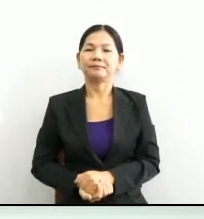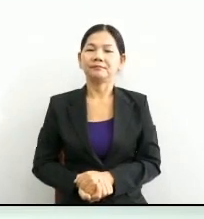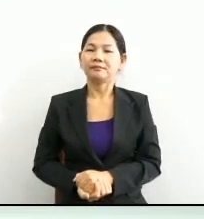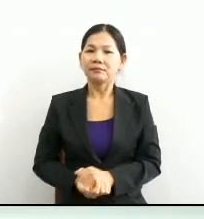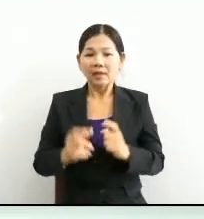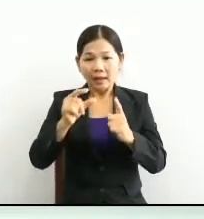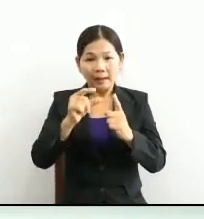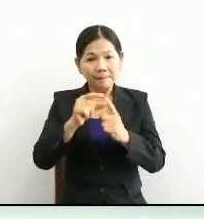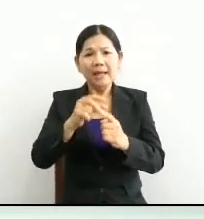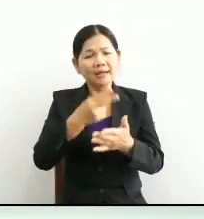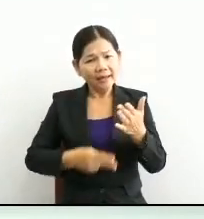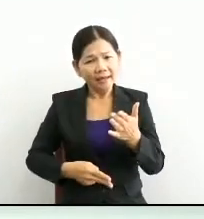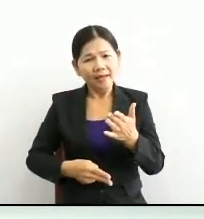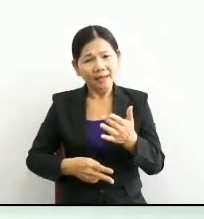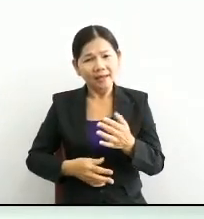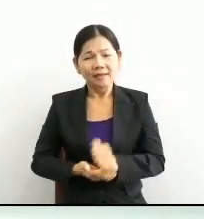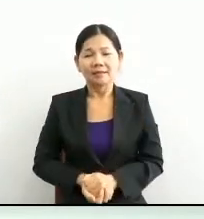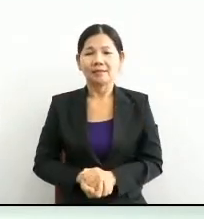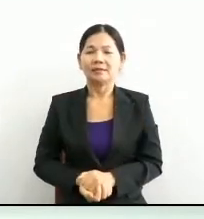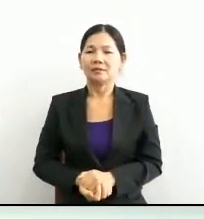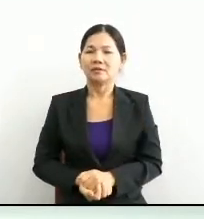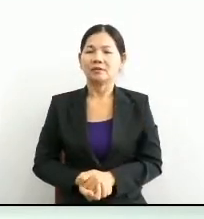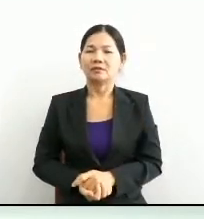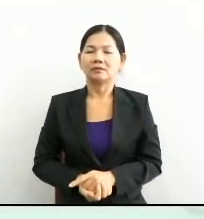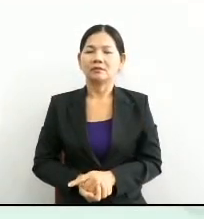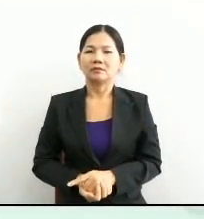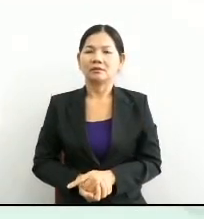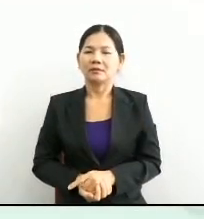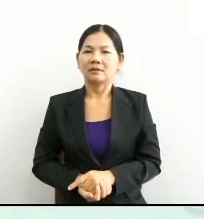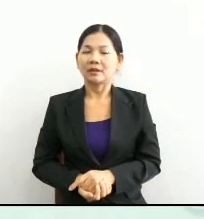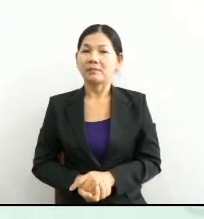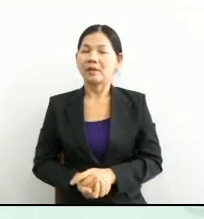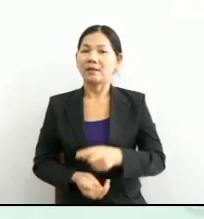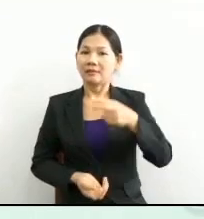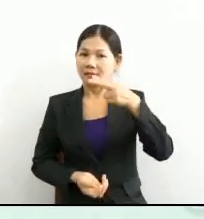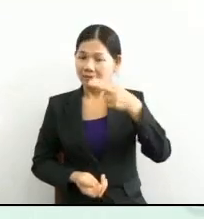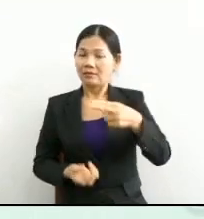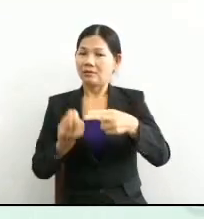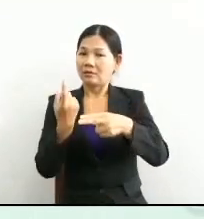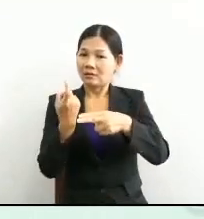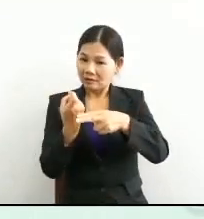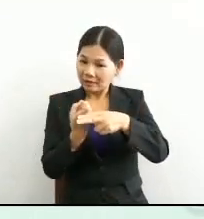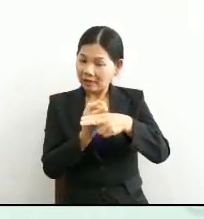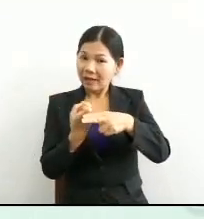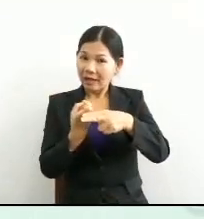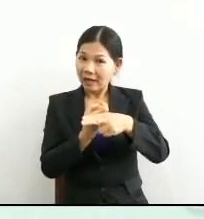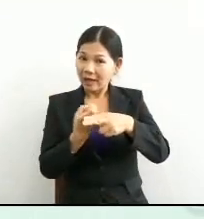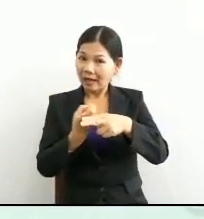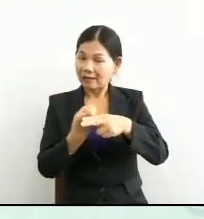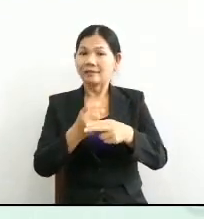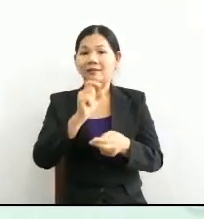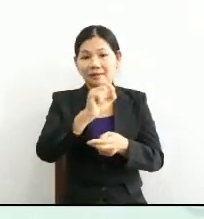Nâng bị ấy con. Nâng phía hạt. Con bàn xe rùi rõ ở nơi